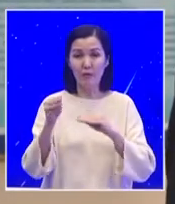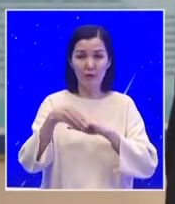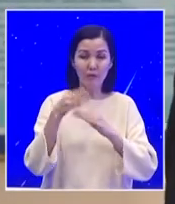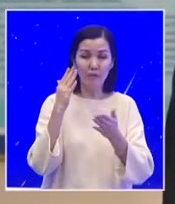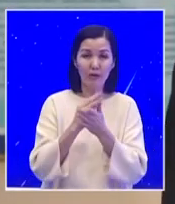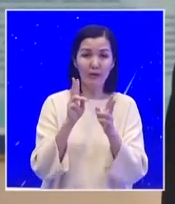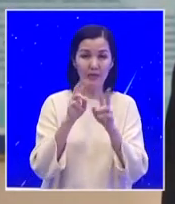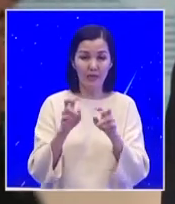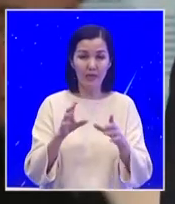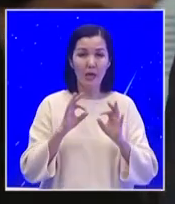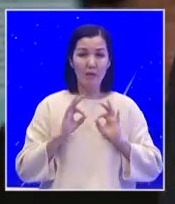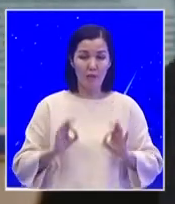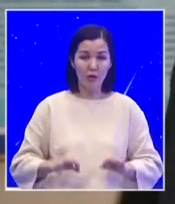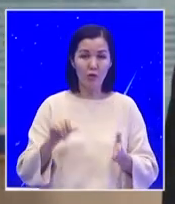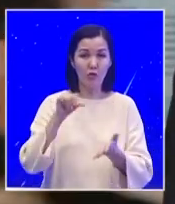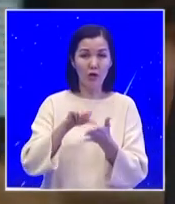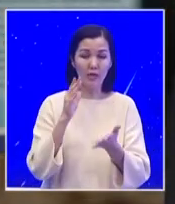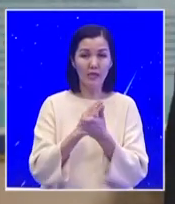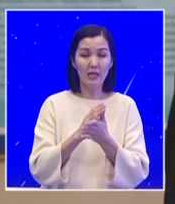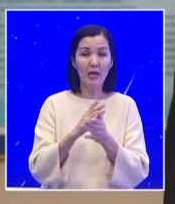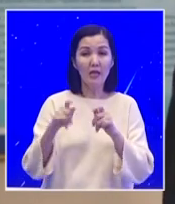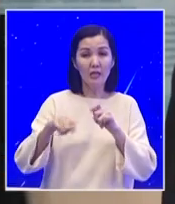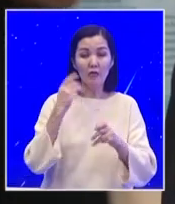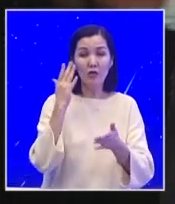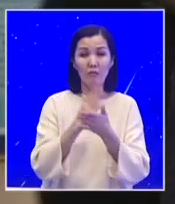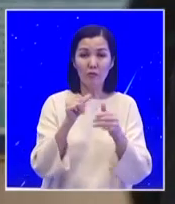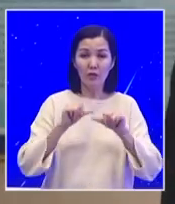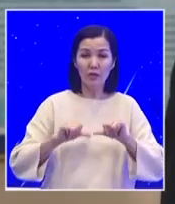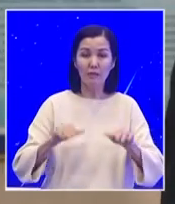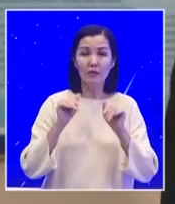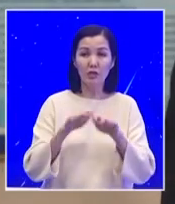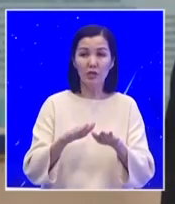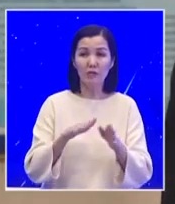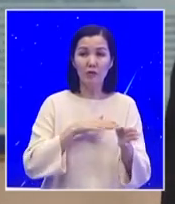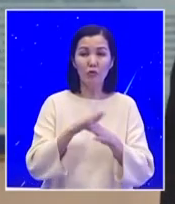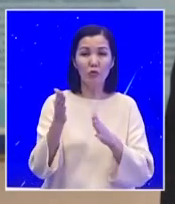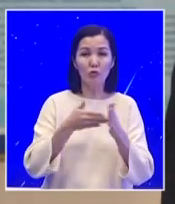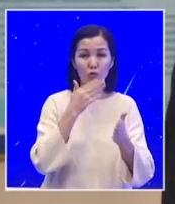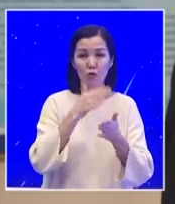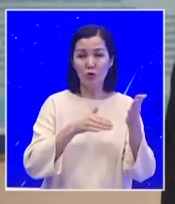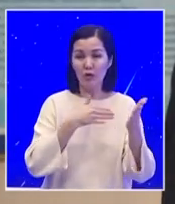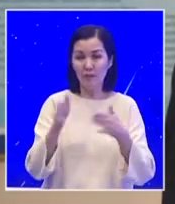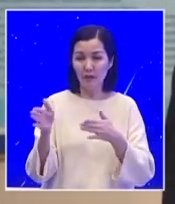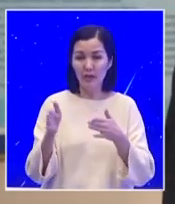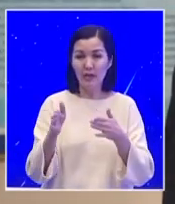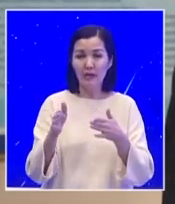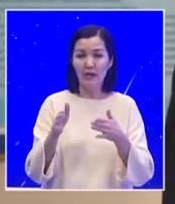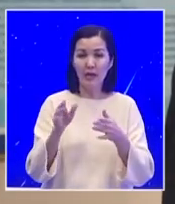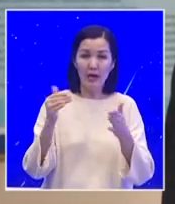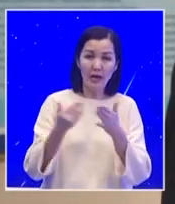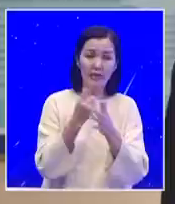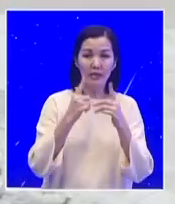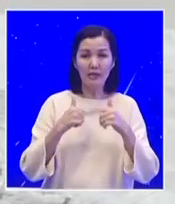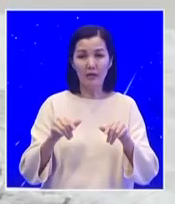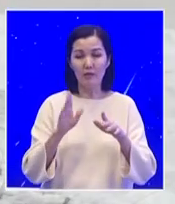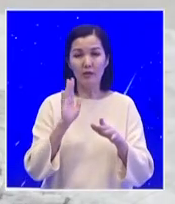қызметкерлері тартылған. Егер заңсыздық анықталатын болса, бұл комиссияның шешімдері толығымен жойылып, арнайы қайтадан комиссия